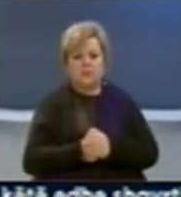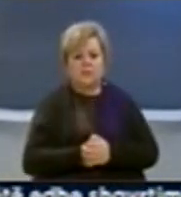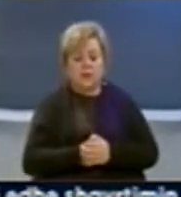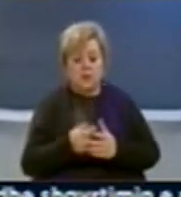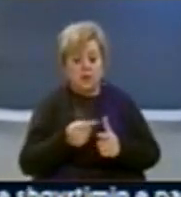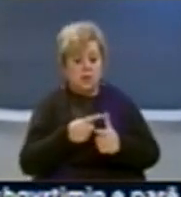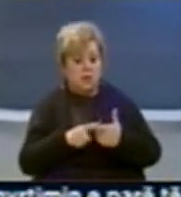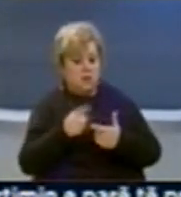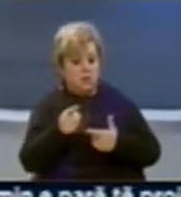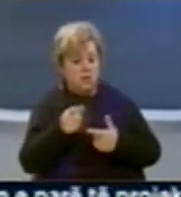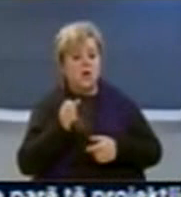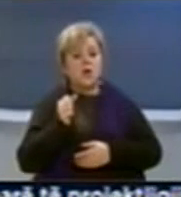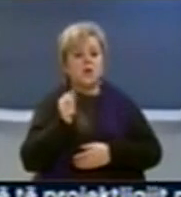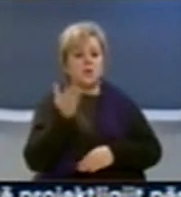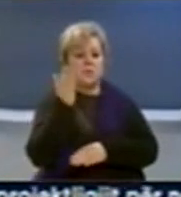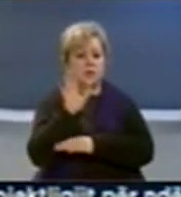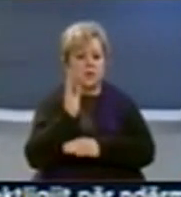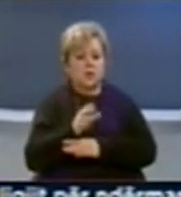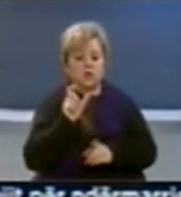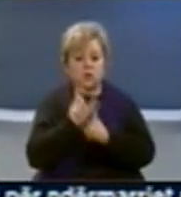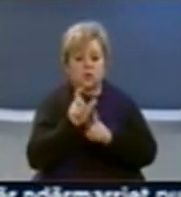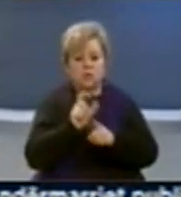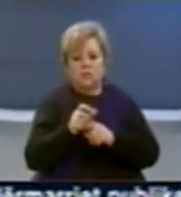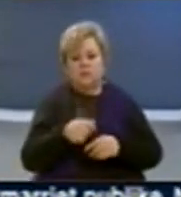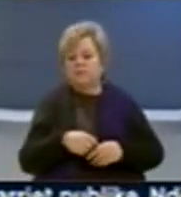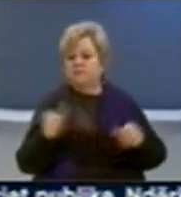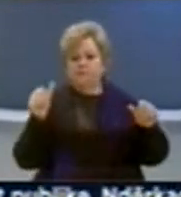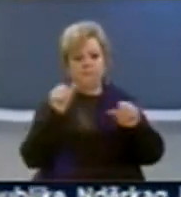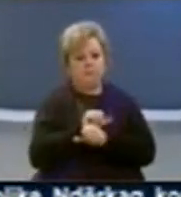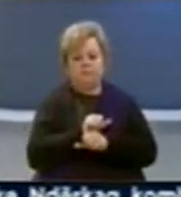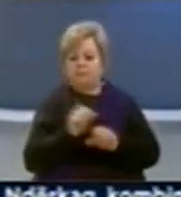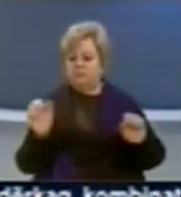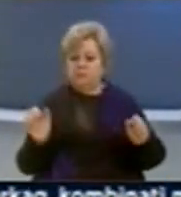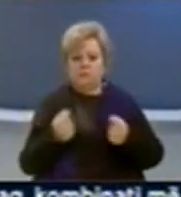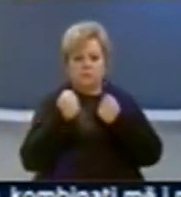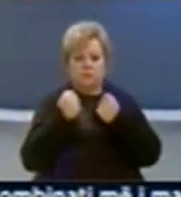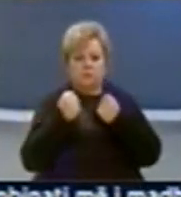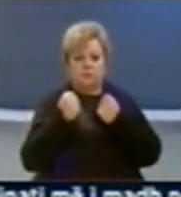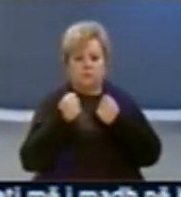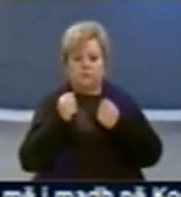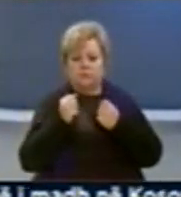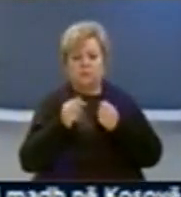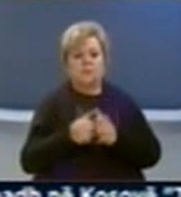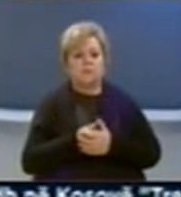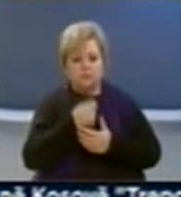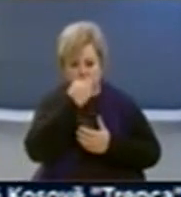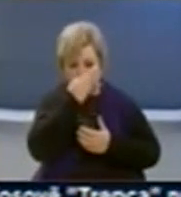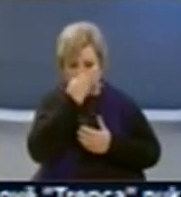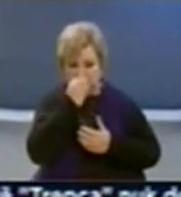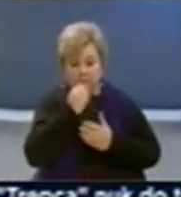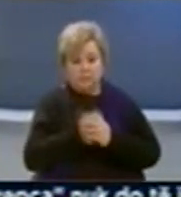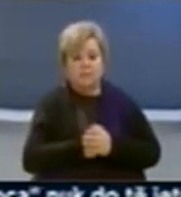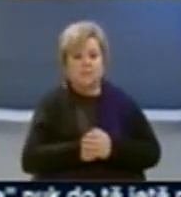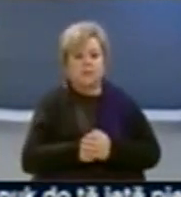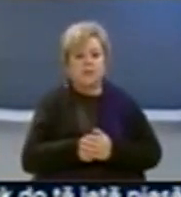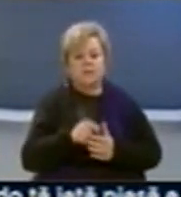Nëse mendoni se përmes numrave mund të shtyni ato gabojnë i rënë, ka tema nacionale të cilat numrat nuk jo pojnë punë. Dhe mas